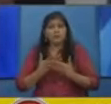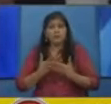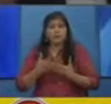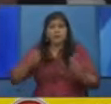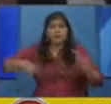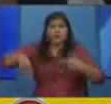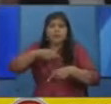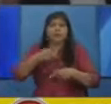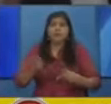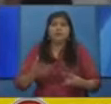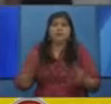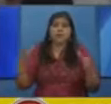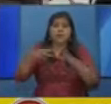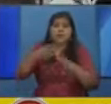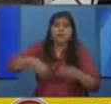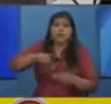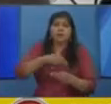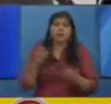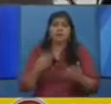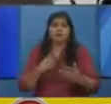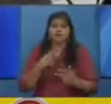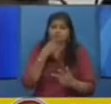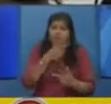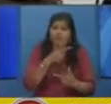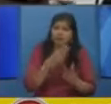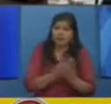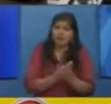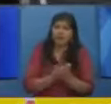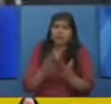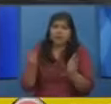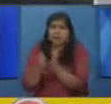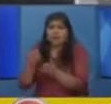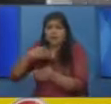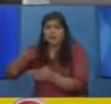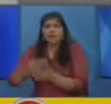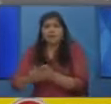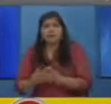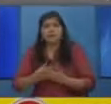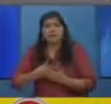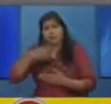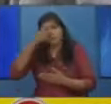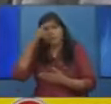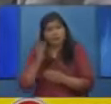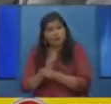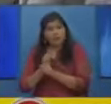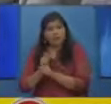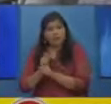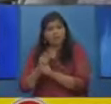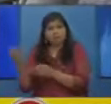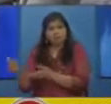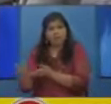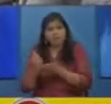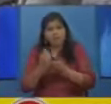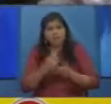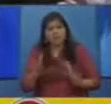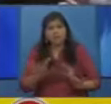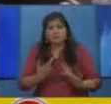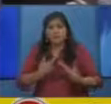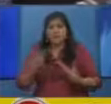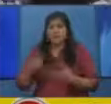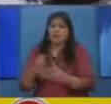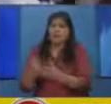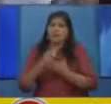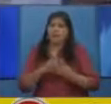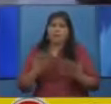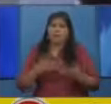उन साथियों को और करीब से जाना है जिनके बिना हमारा जीवन बहुत ही